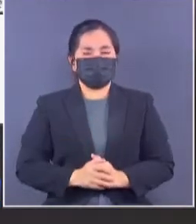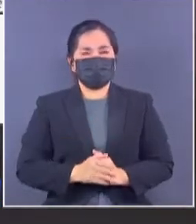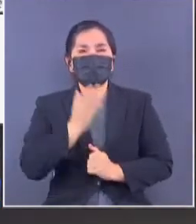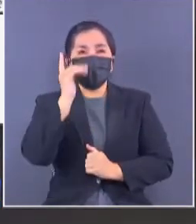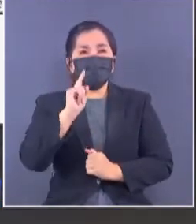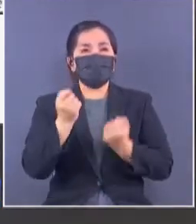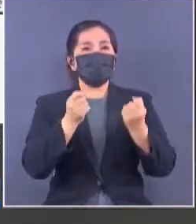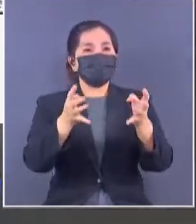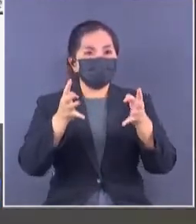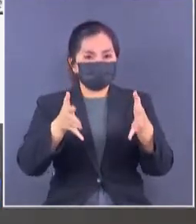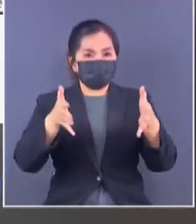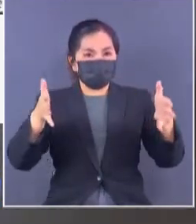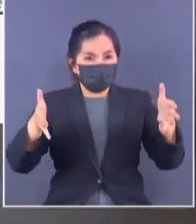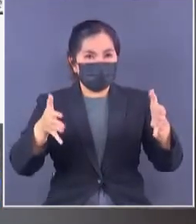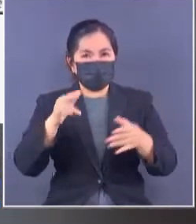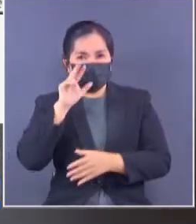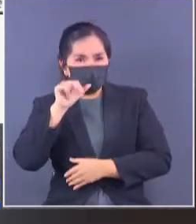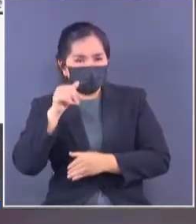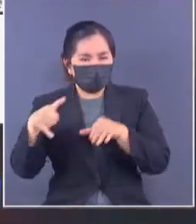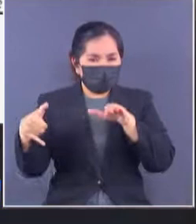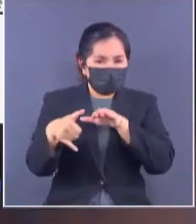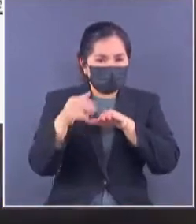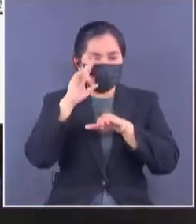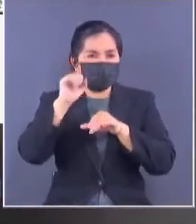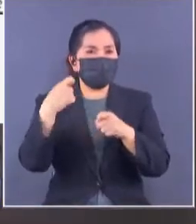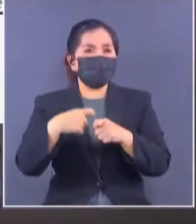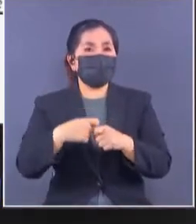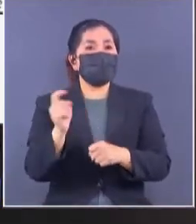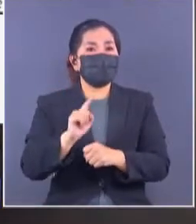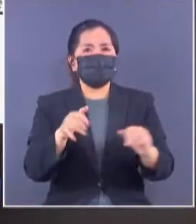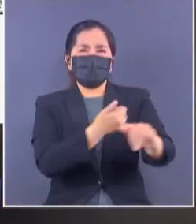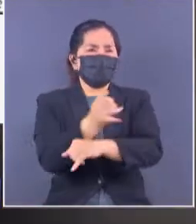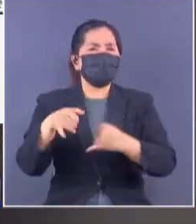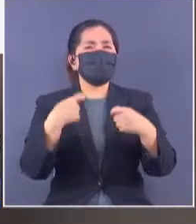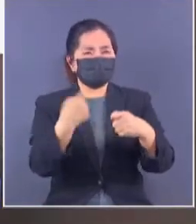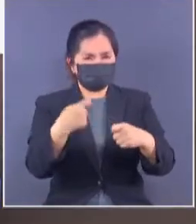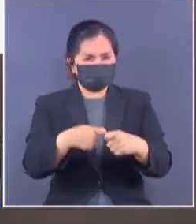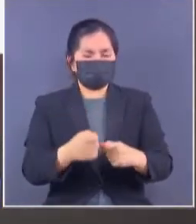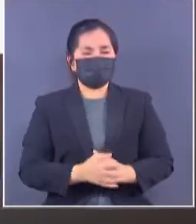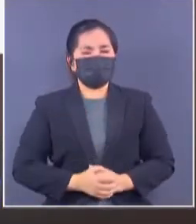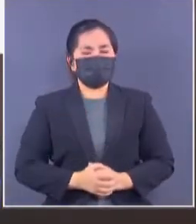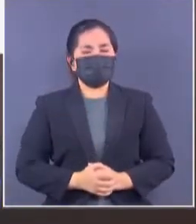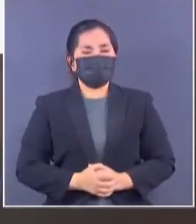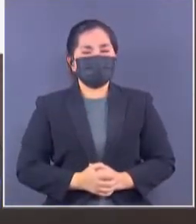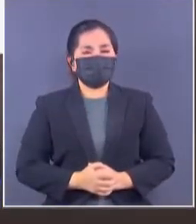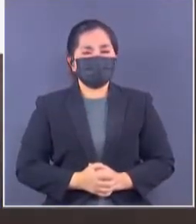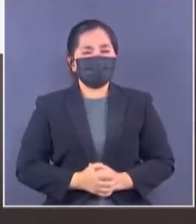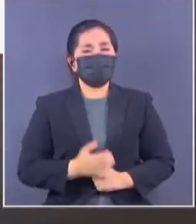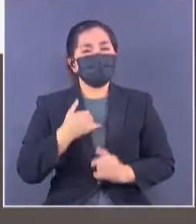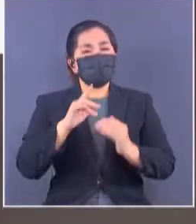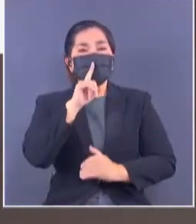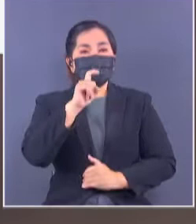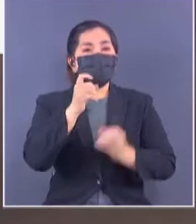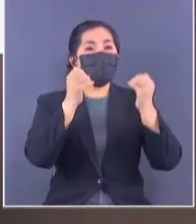พราะรถบรรทุกอะมันใหญ ่ จะเห็นไหมว่าเด็กอยู่ตรงไหน ใช่แล้วเด็กๆวิ่งผ่านไปผ่านมาตัดไปตัดมานี่นะ ก็มีคนถ